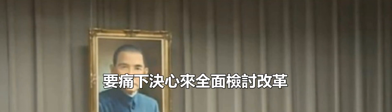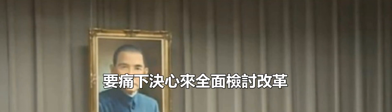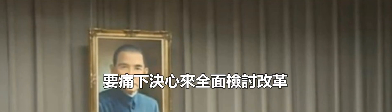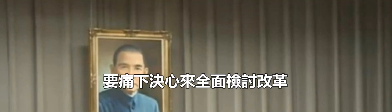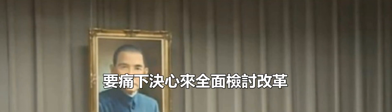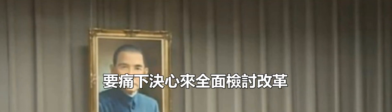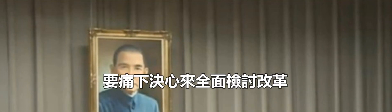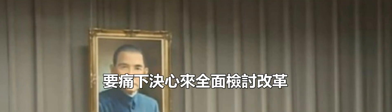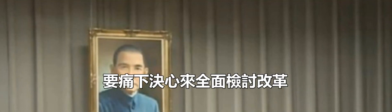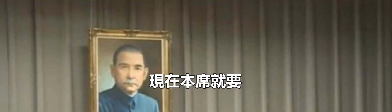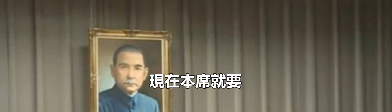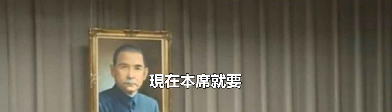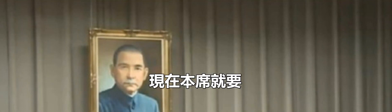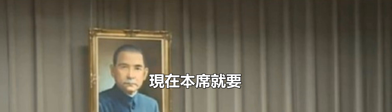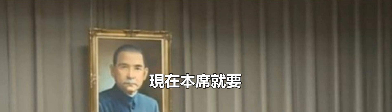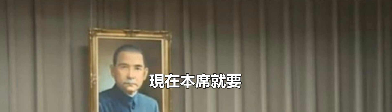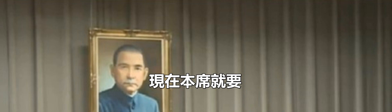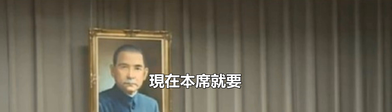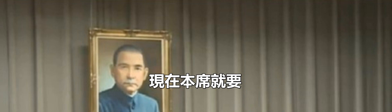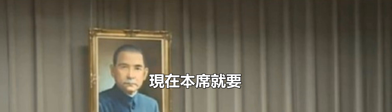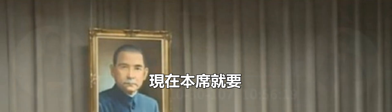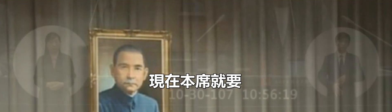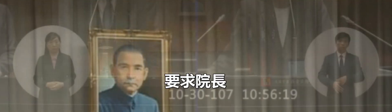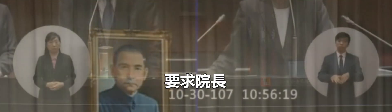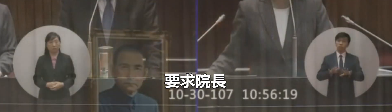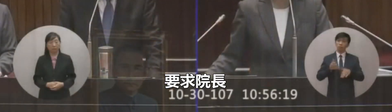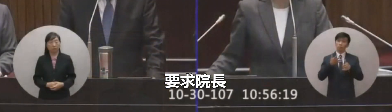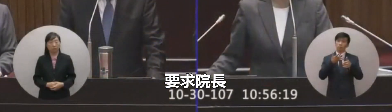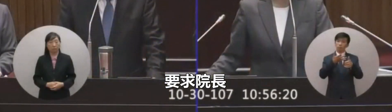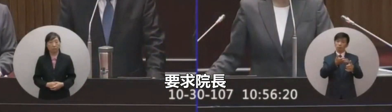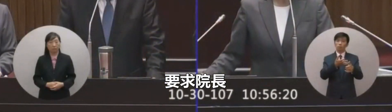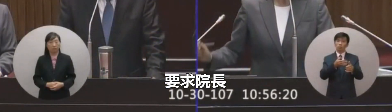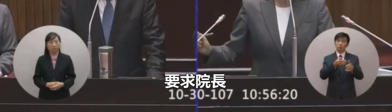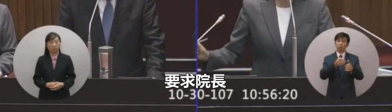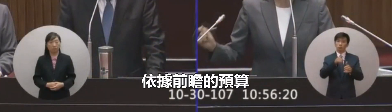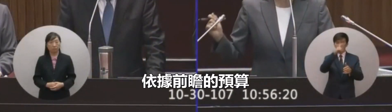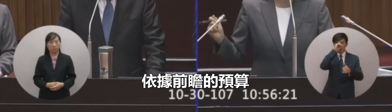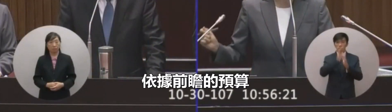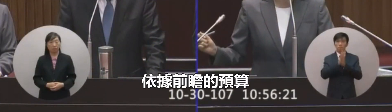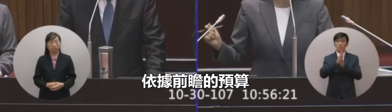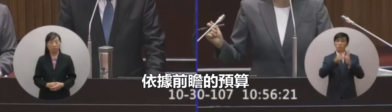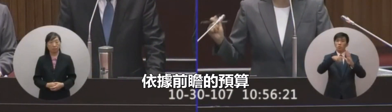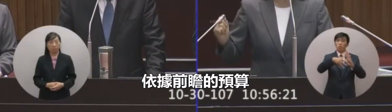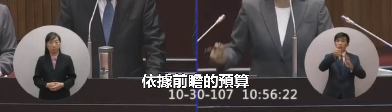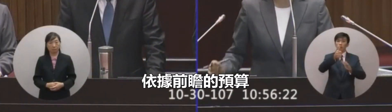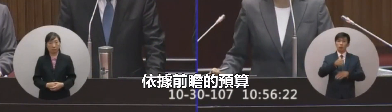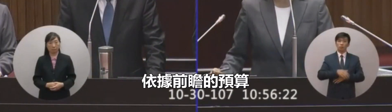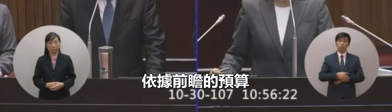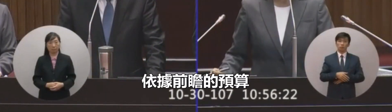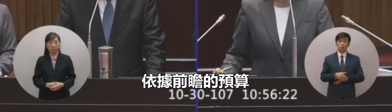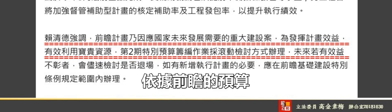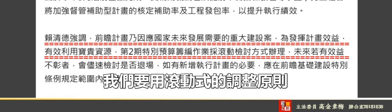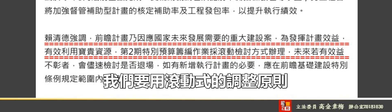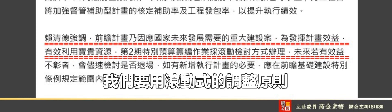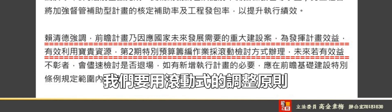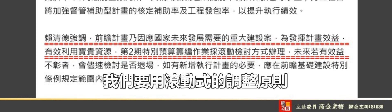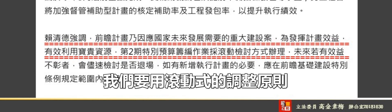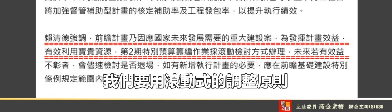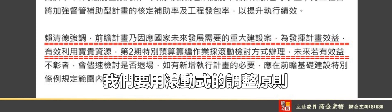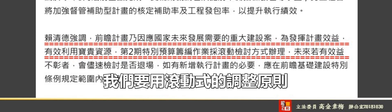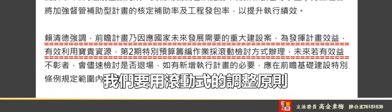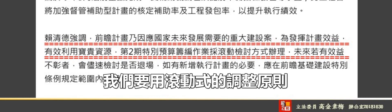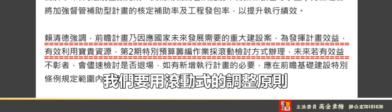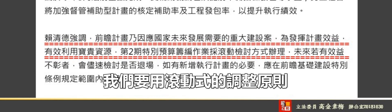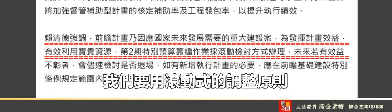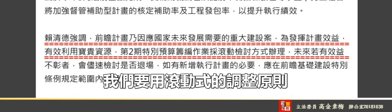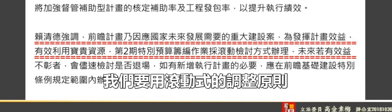全面检讨改革。现在本席就要要求院长，依据前瞻的预算，我们要用